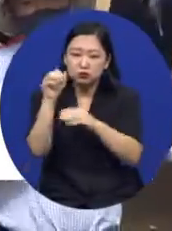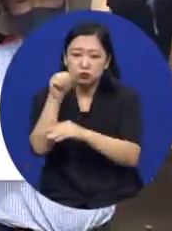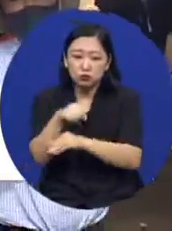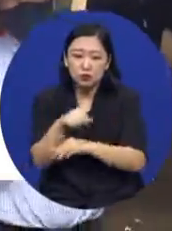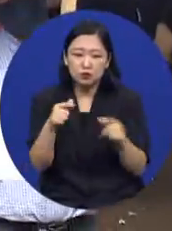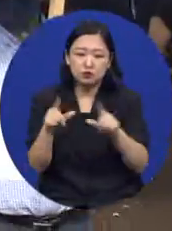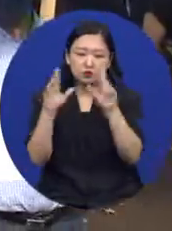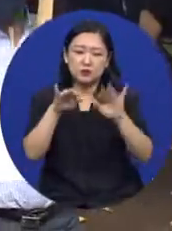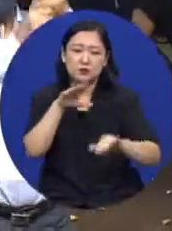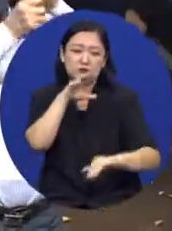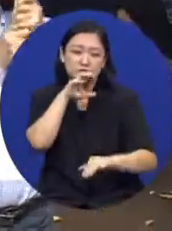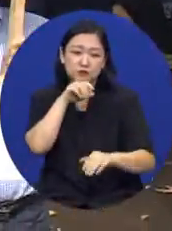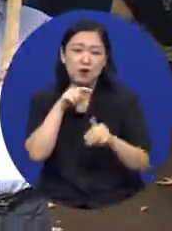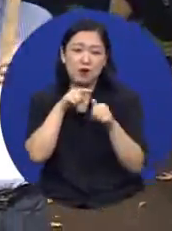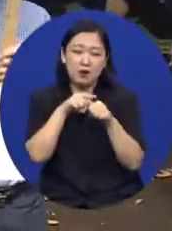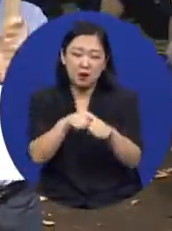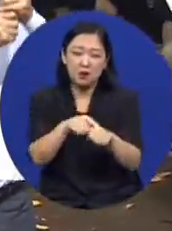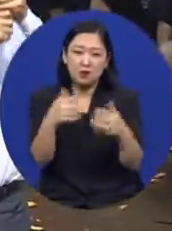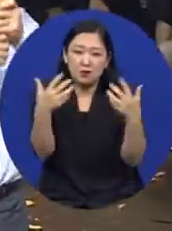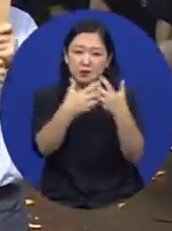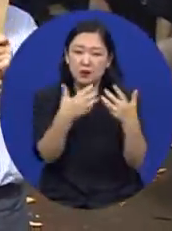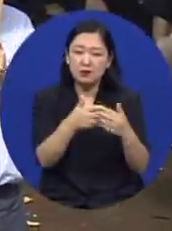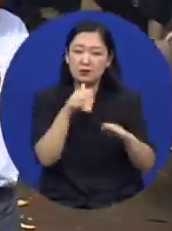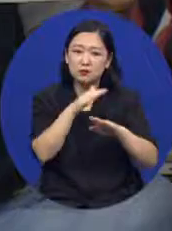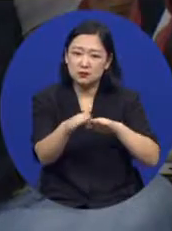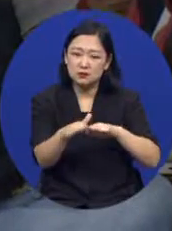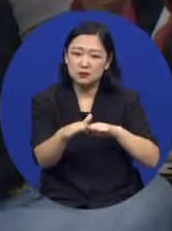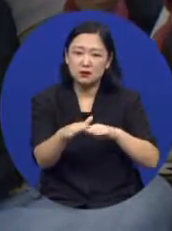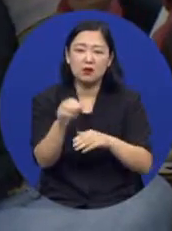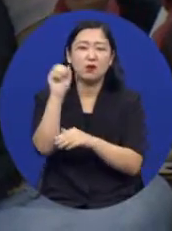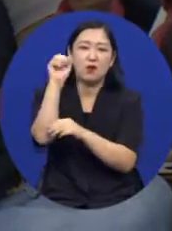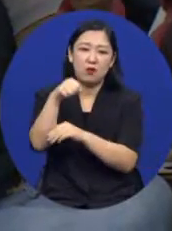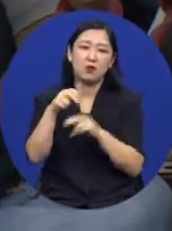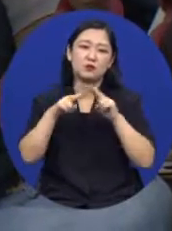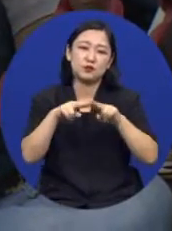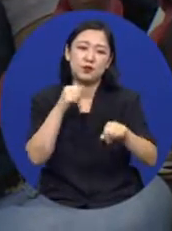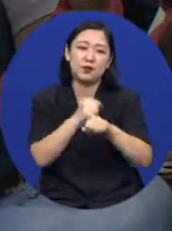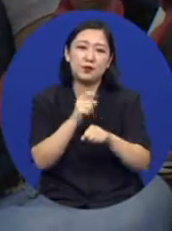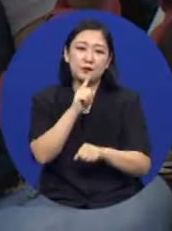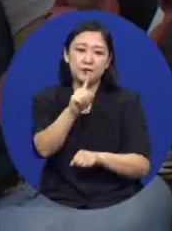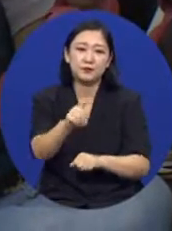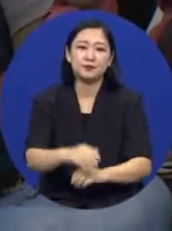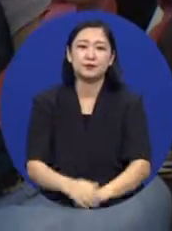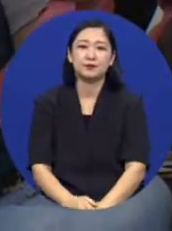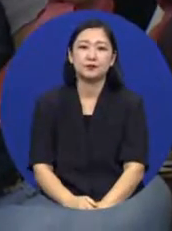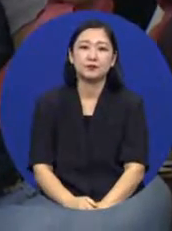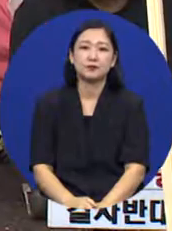끼워 맞추기식으로 심의를 진행했다며 허가를 취소하라고 촉구했습니다.